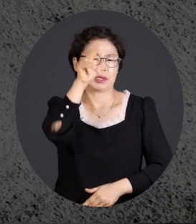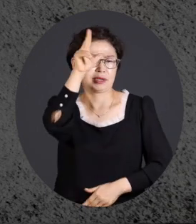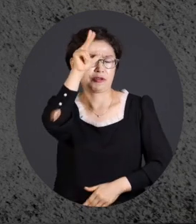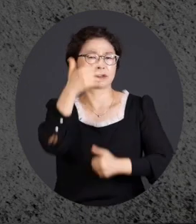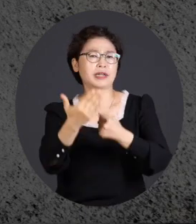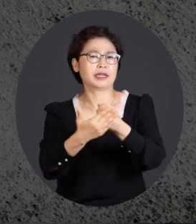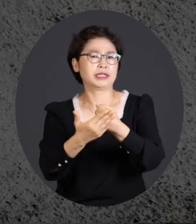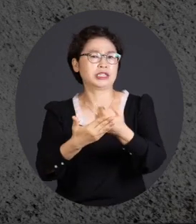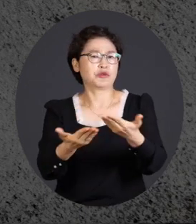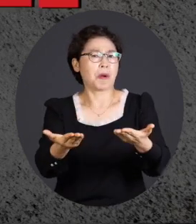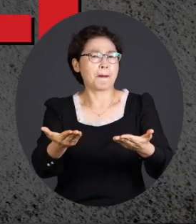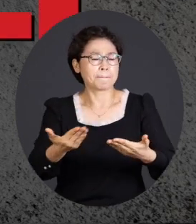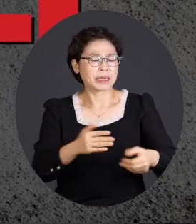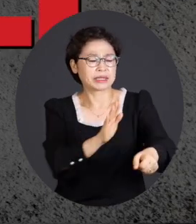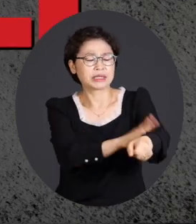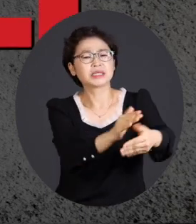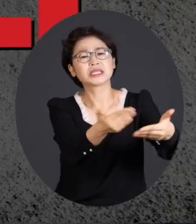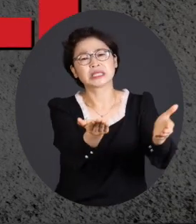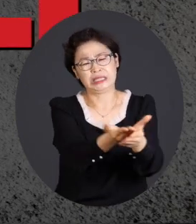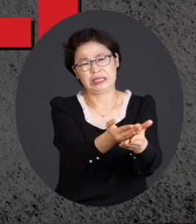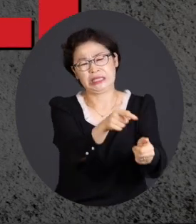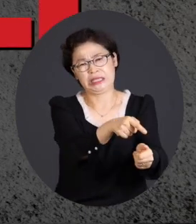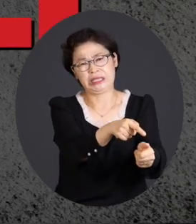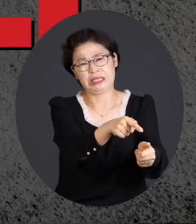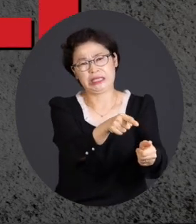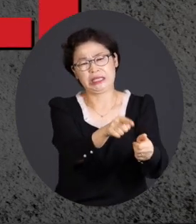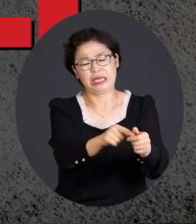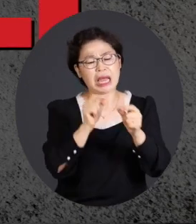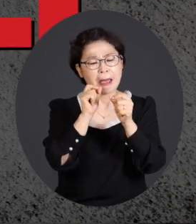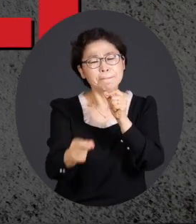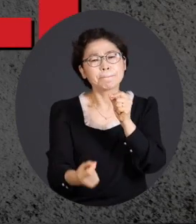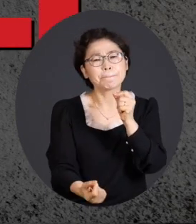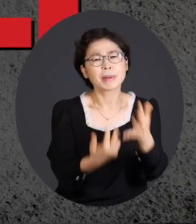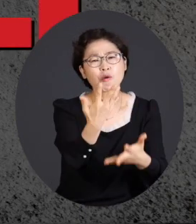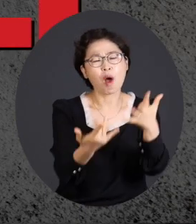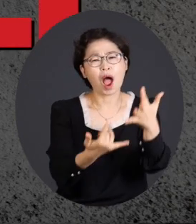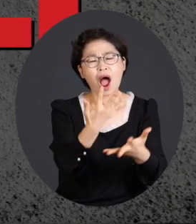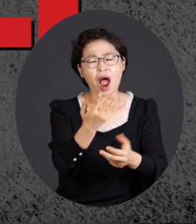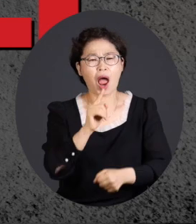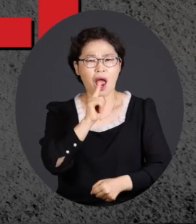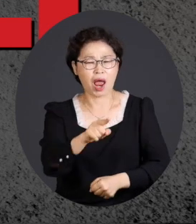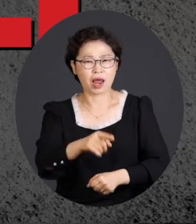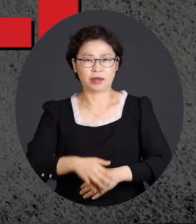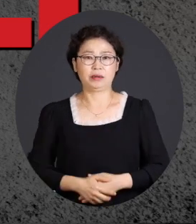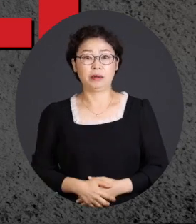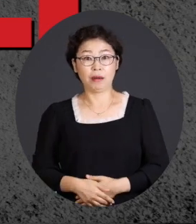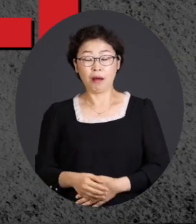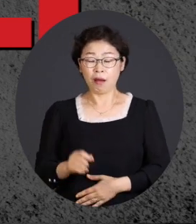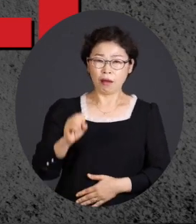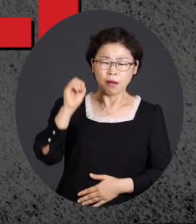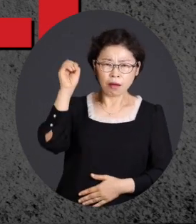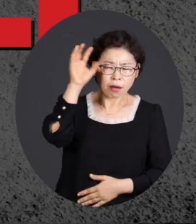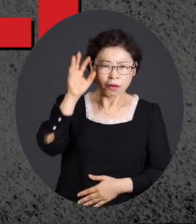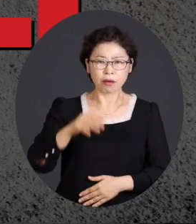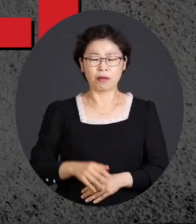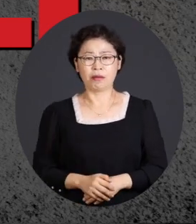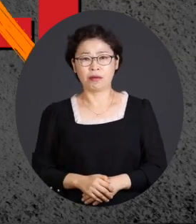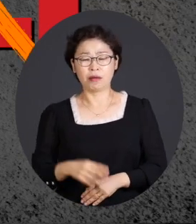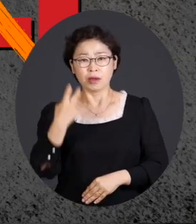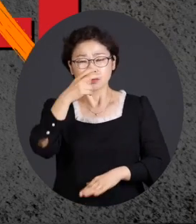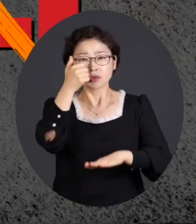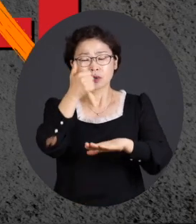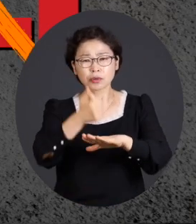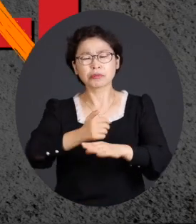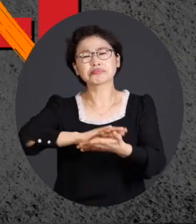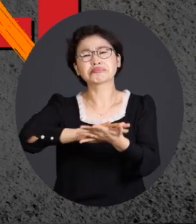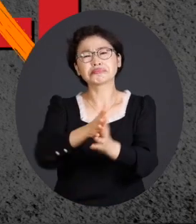지원을 받은 우익 청년 단원들이 저지른 방화라고 밝혀냅니다. 그런데 이게 웬일이죠? 이 조사